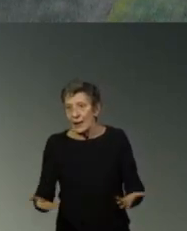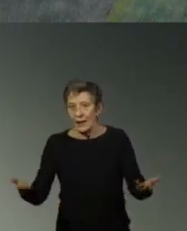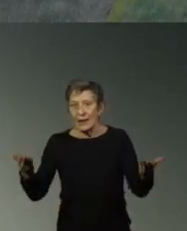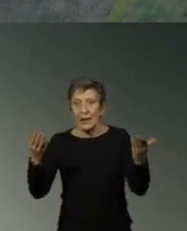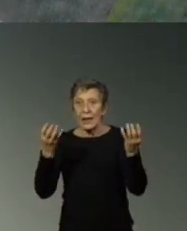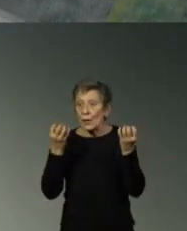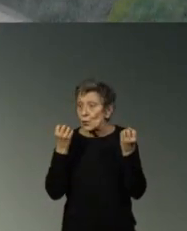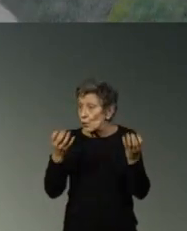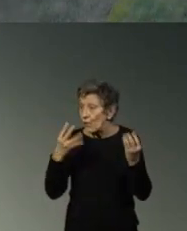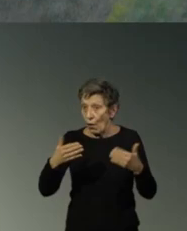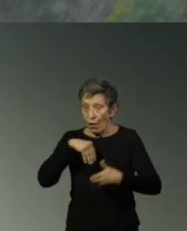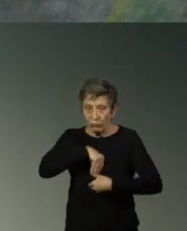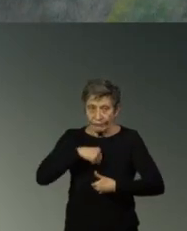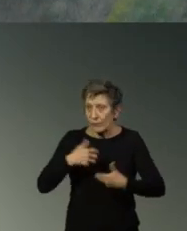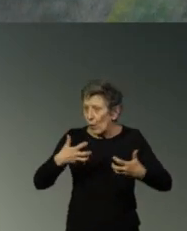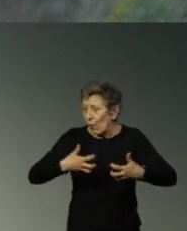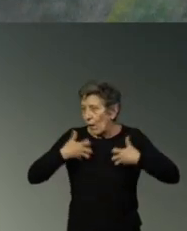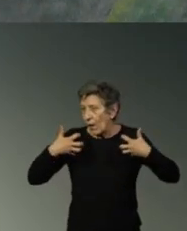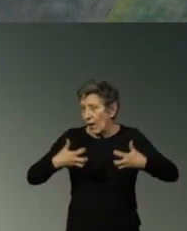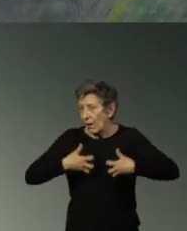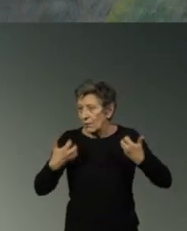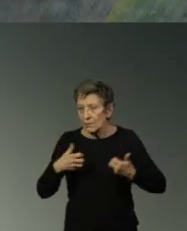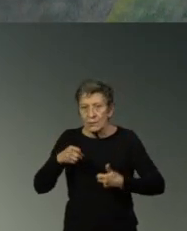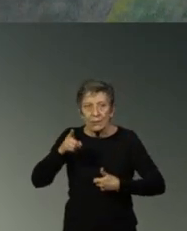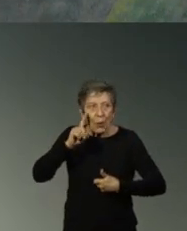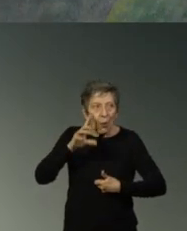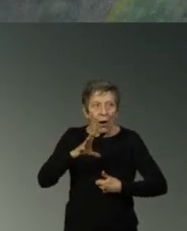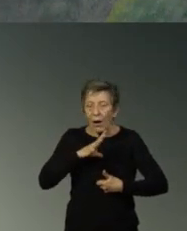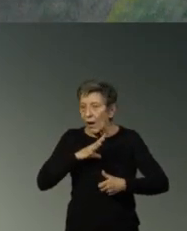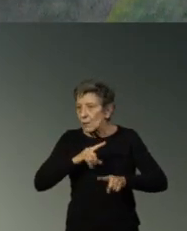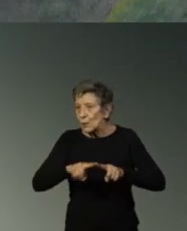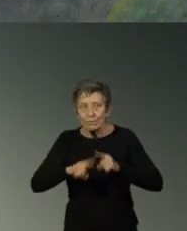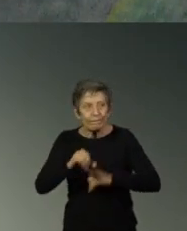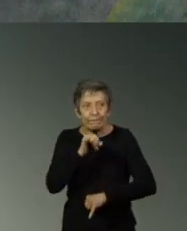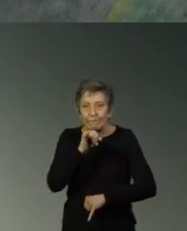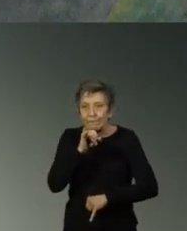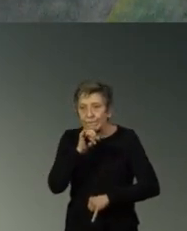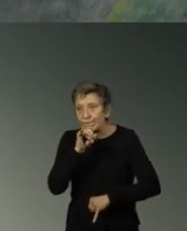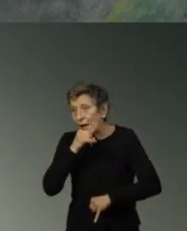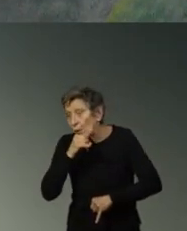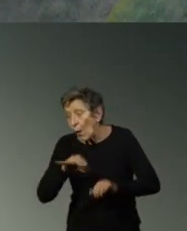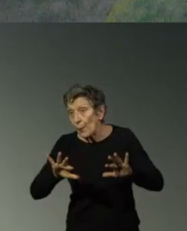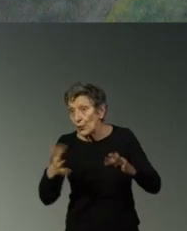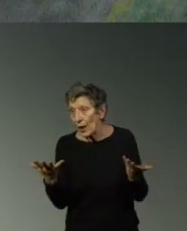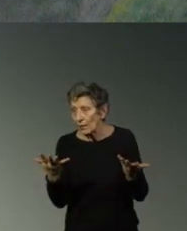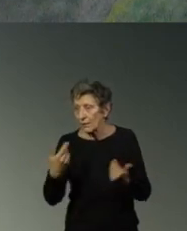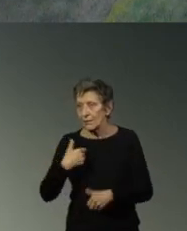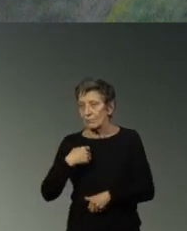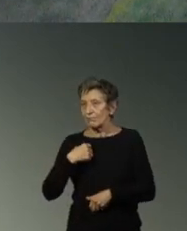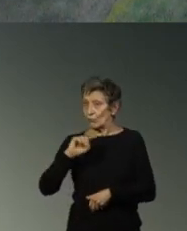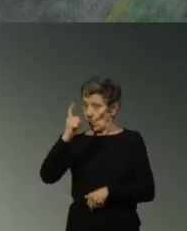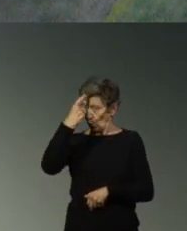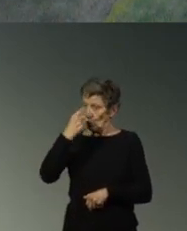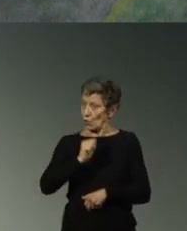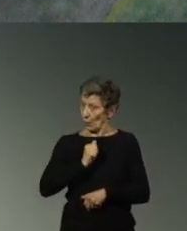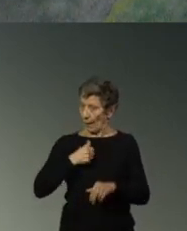j'ai beaucoup de colère parce qu'il y a des choses qui sont peut-être faites maladroitement ou qui sont... Enfin, j'ai conscience du fait que je peux moi aussi